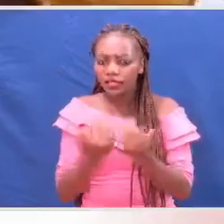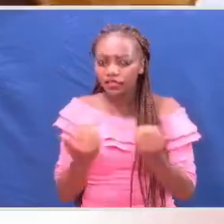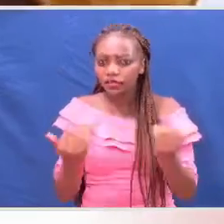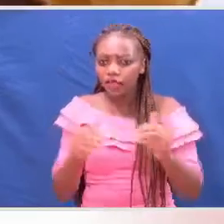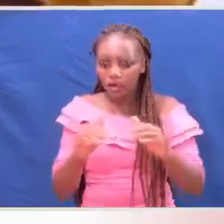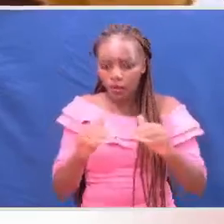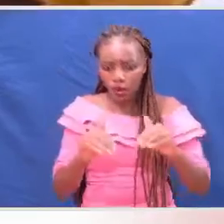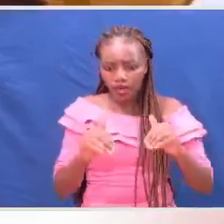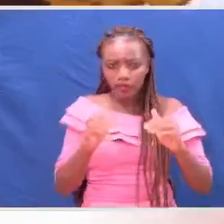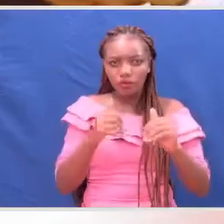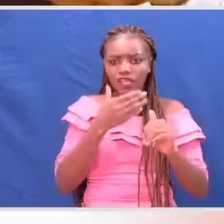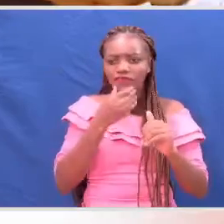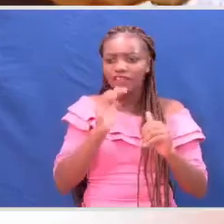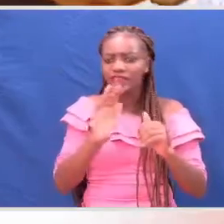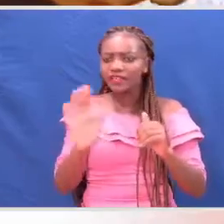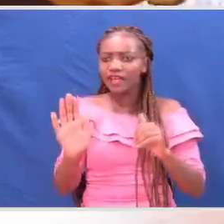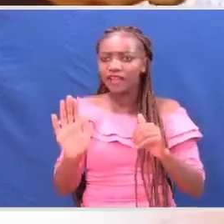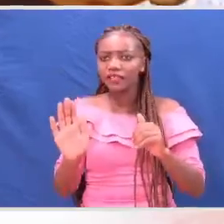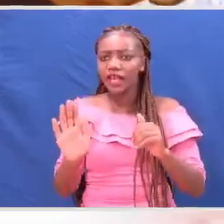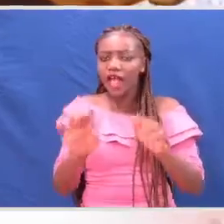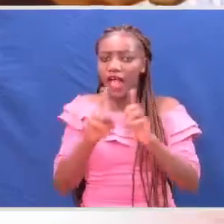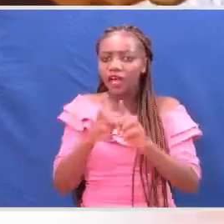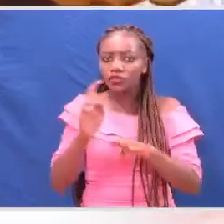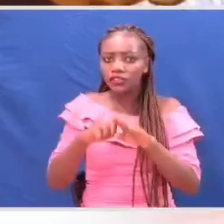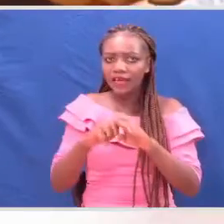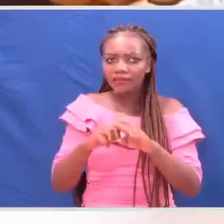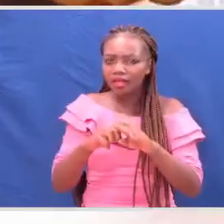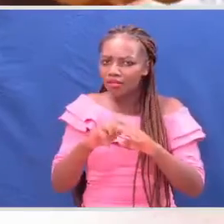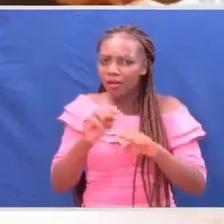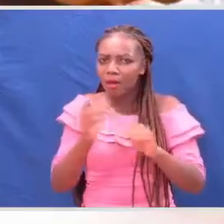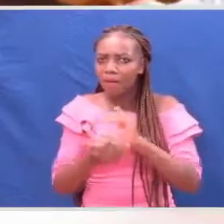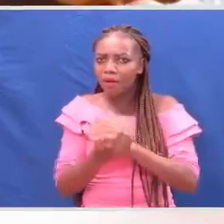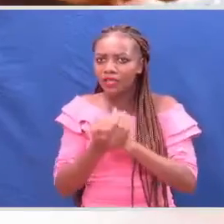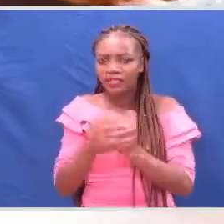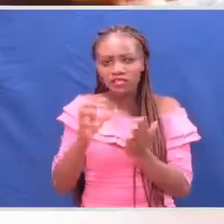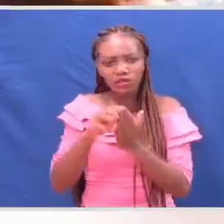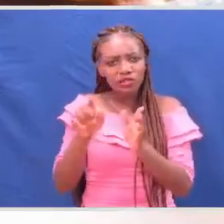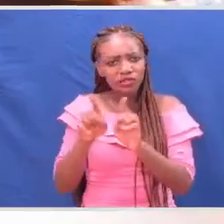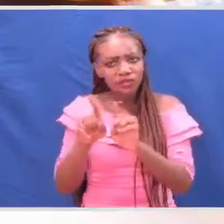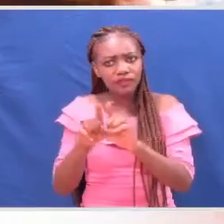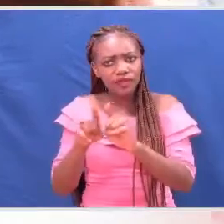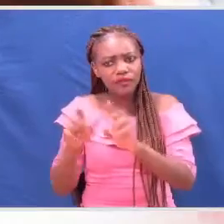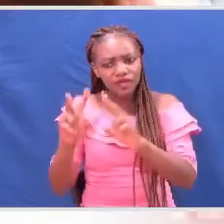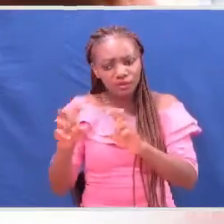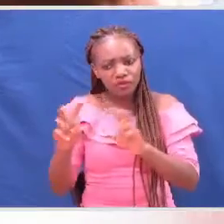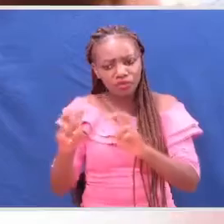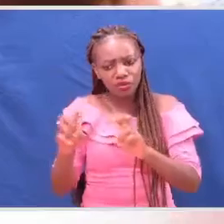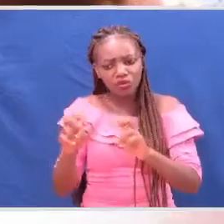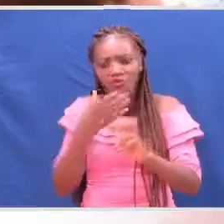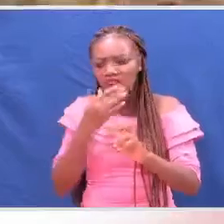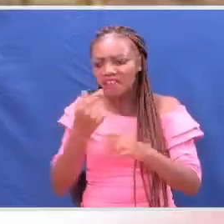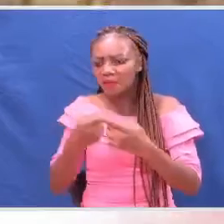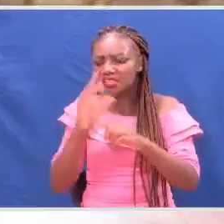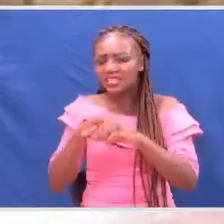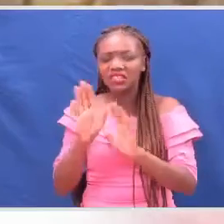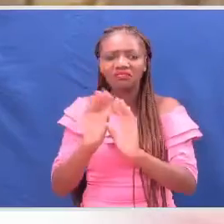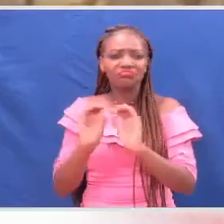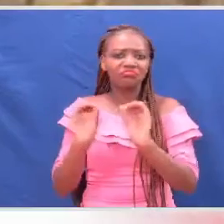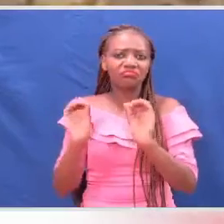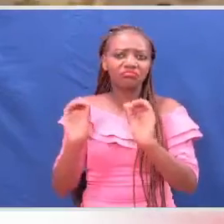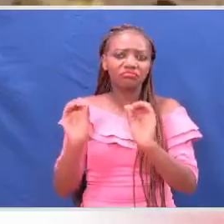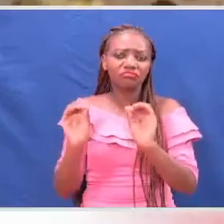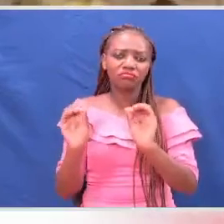baba yao bila kurejea nyumbani, na ilipofika asubuhi hali ilibaki hivyo, kisha shughuli za kumtafuta Justus ziling'oa